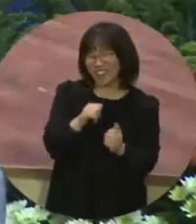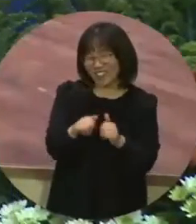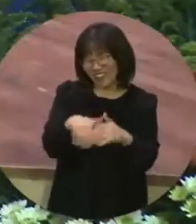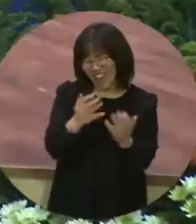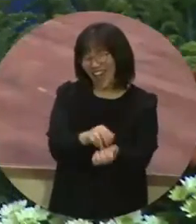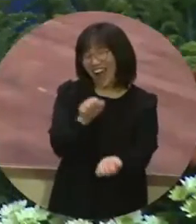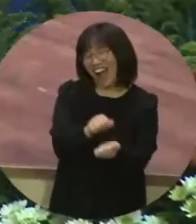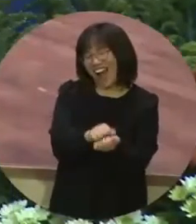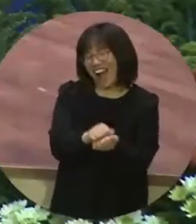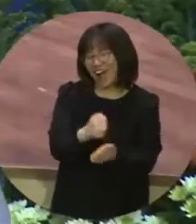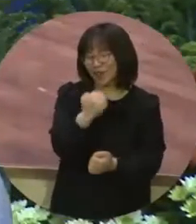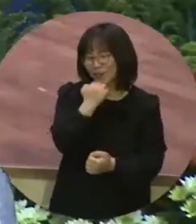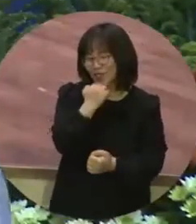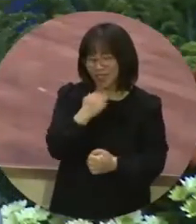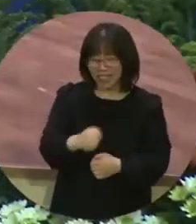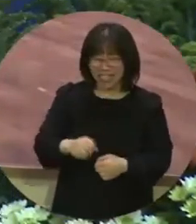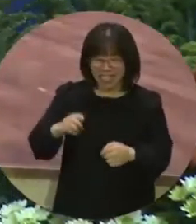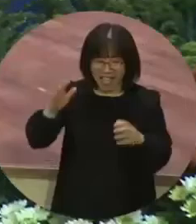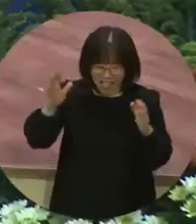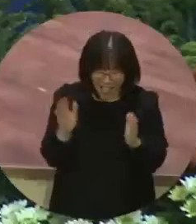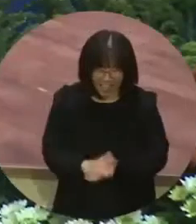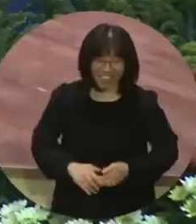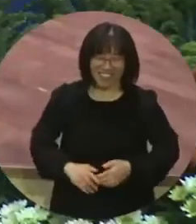세상에 이런 일이.